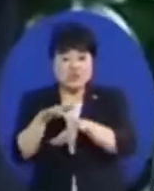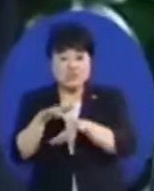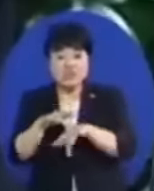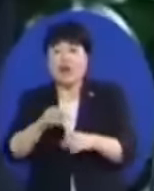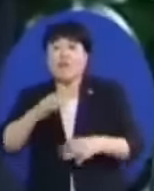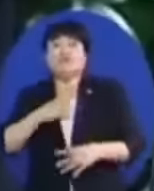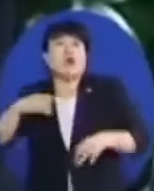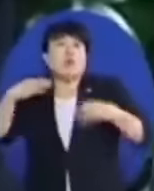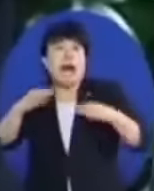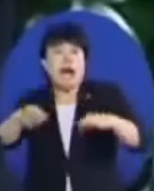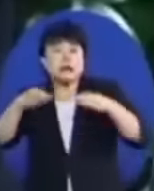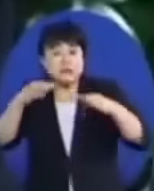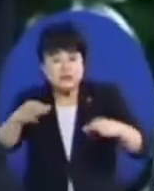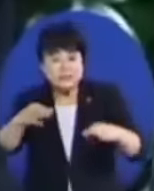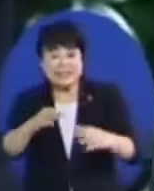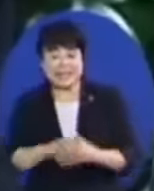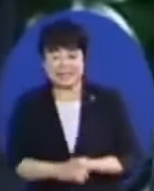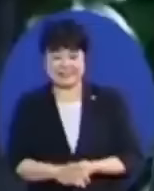놀라서 호함을 치는데